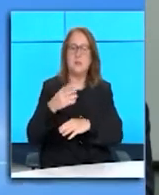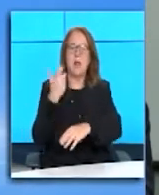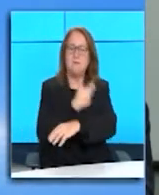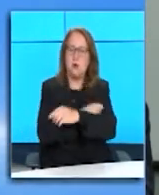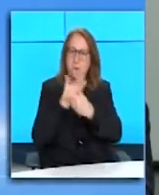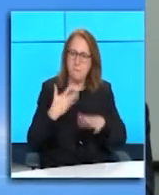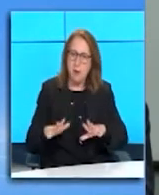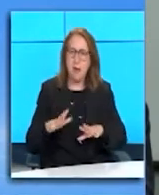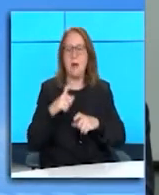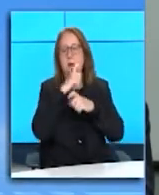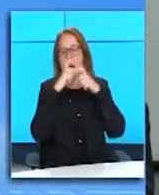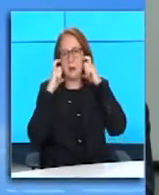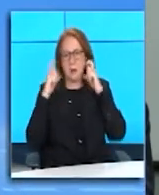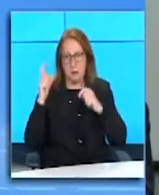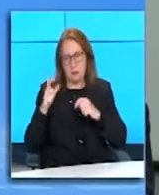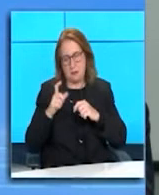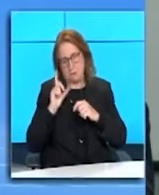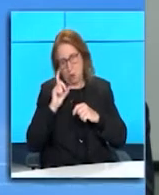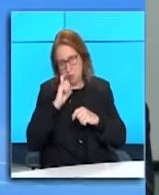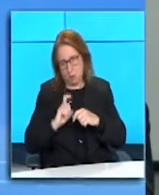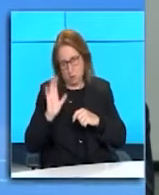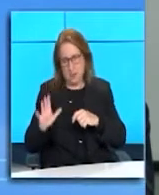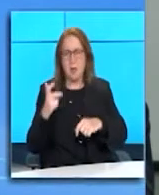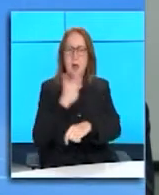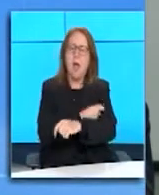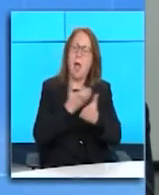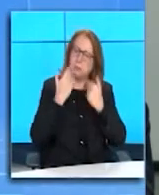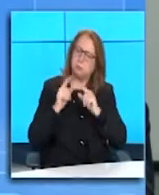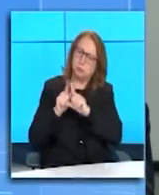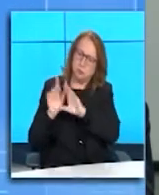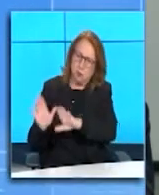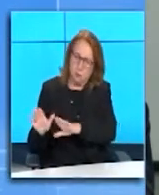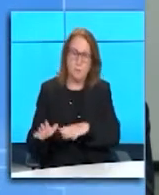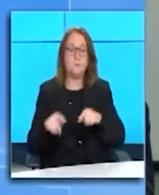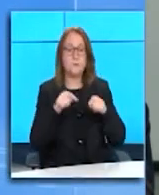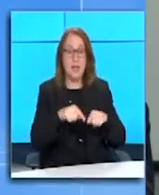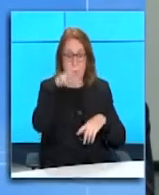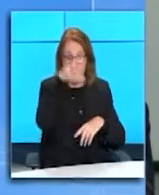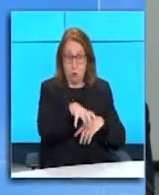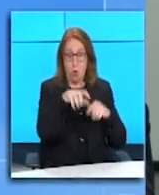δεύτερο σημείο έχει να κάνει με χώρους οι οποίοι έχουν χαρακτηριστικά μιας ανάγκης και γίνονται